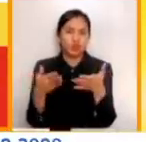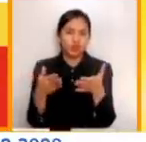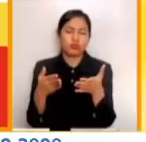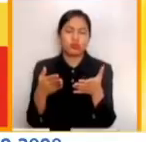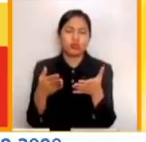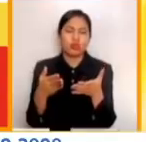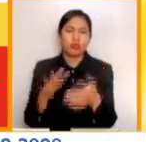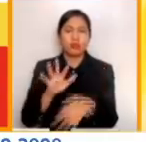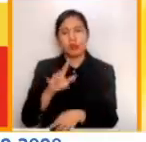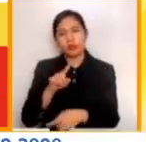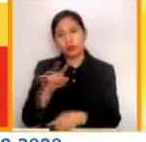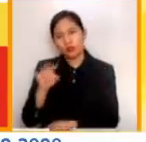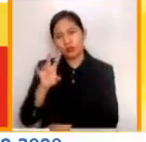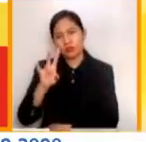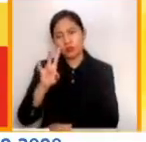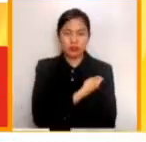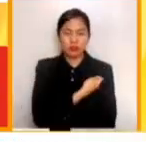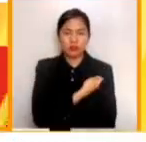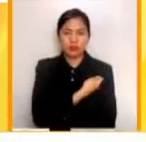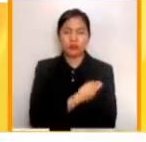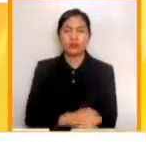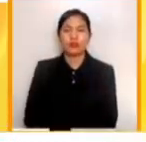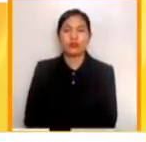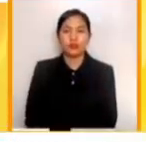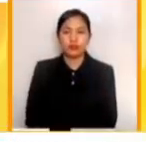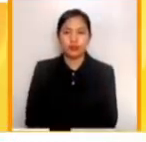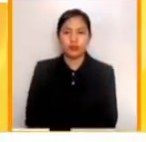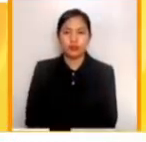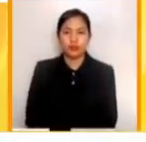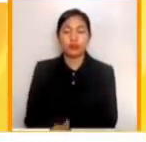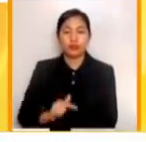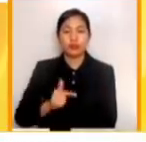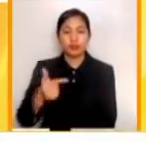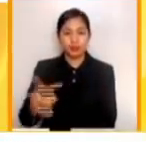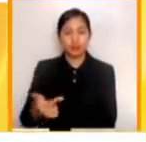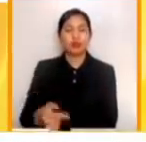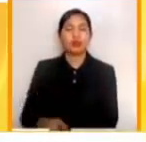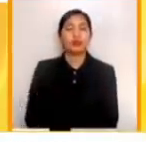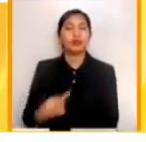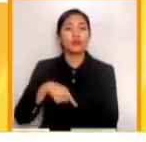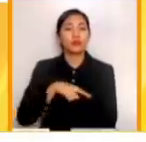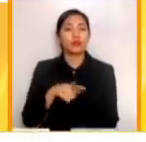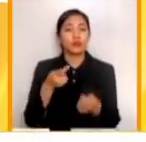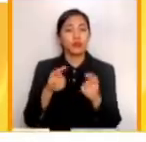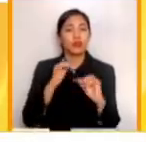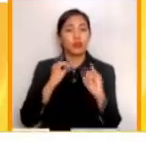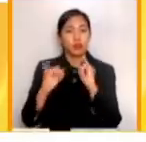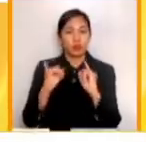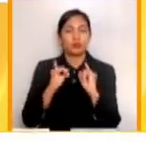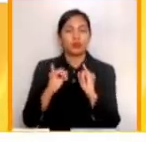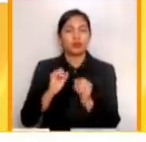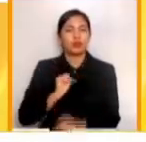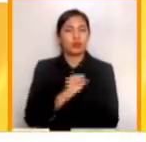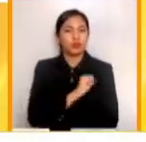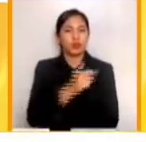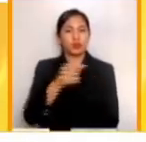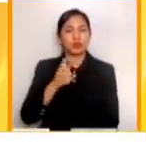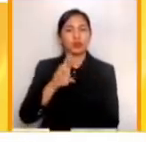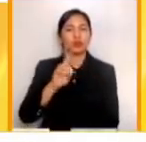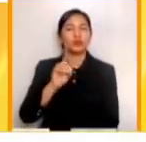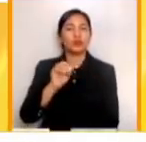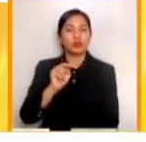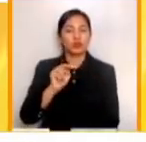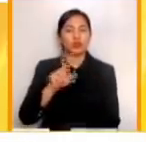quarantine period sa mga vaccinated po. Sinisika pa po namin kunin ang panig ni Senador Gordon kaugnay ng pahayag ng Pangulo na hindi